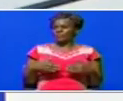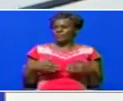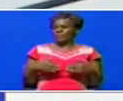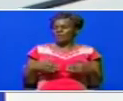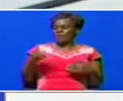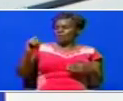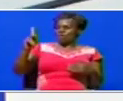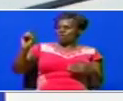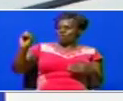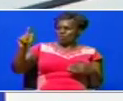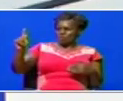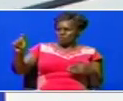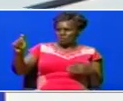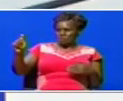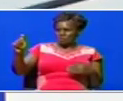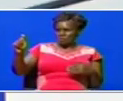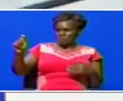John Ekur Okot, 793,